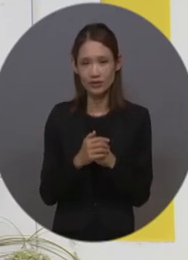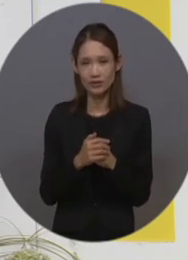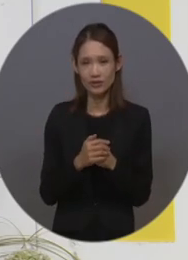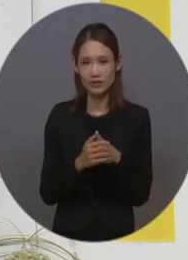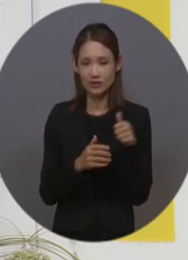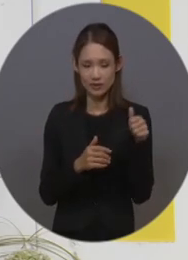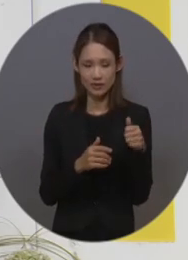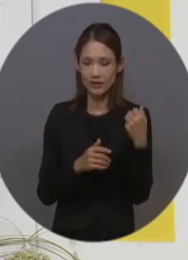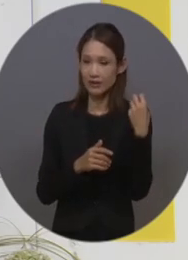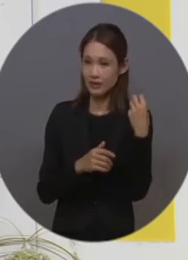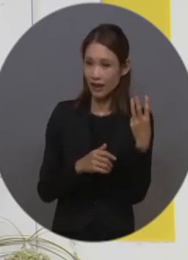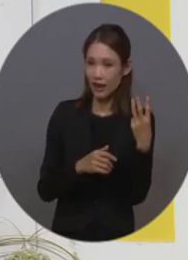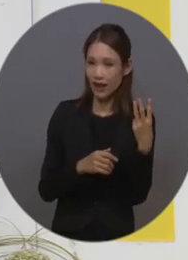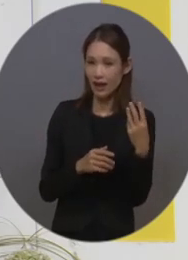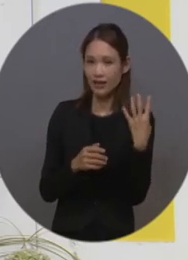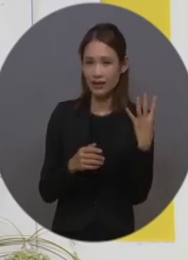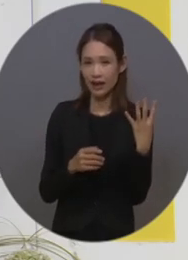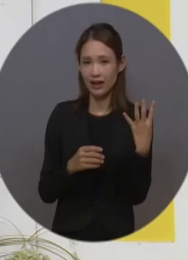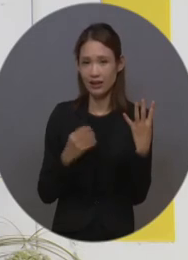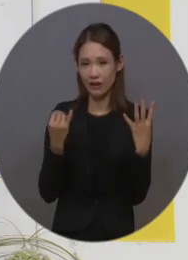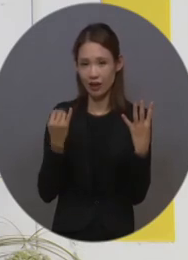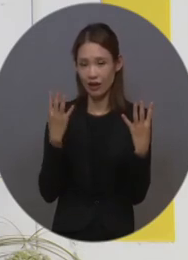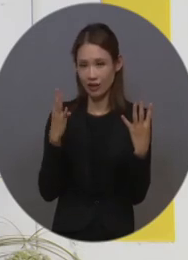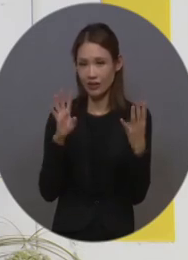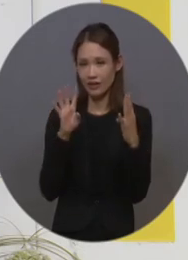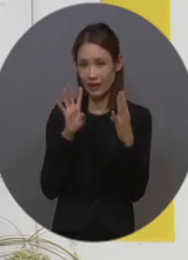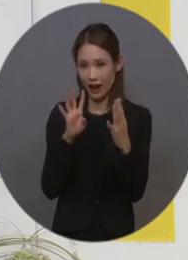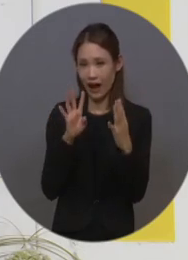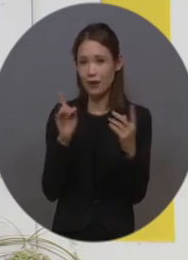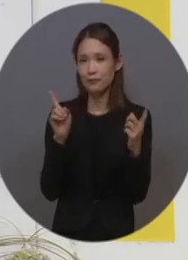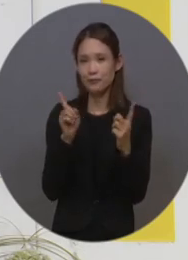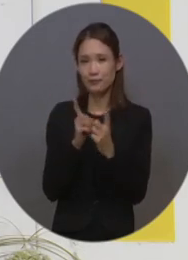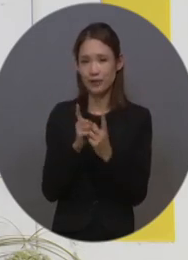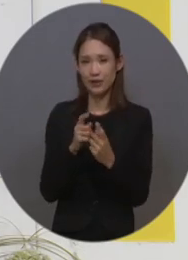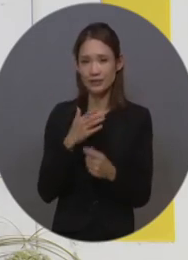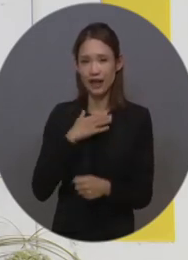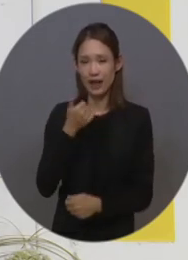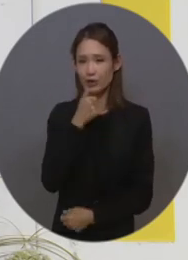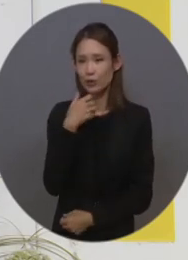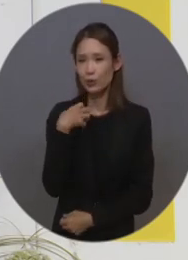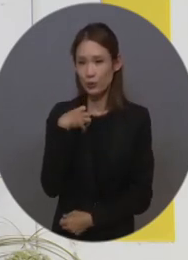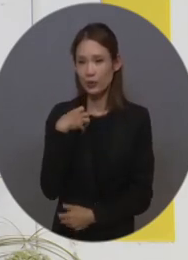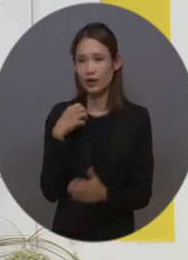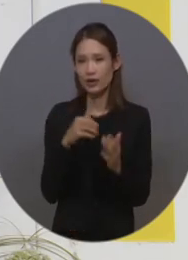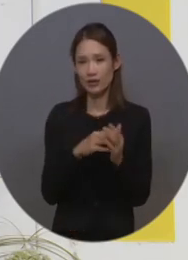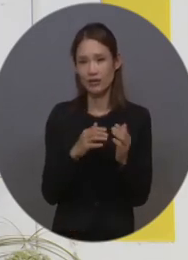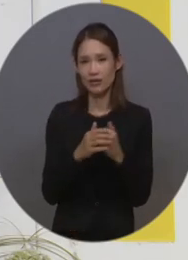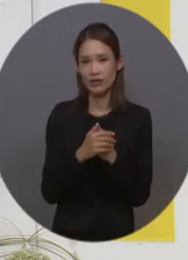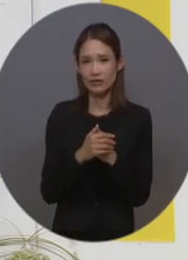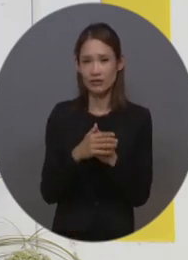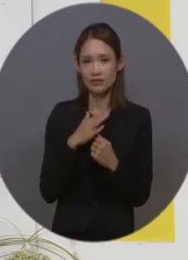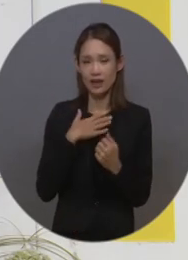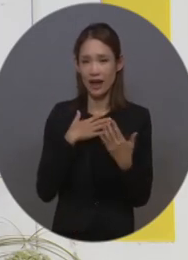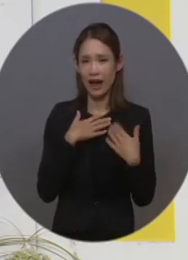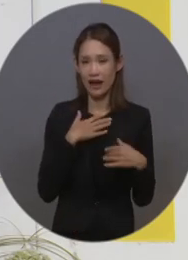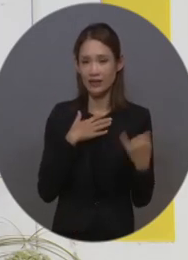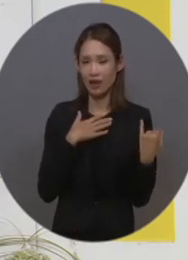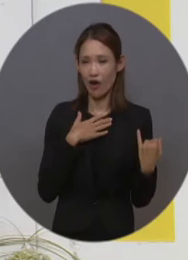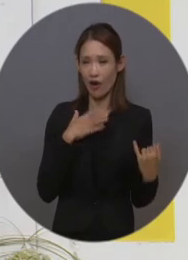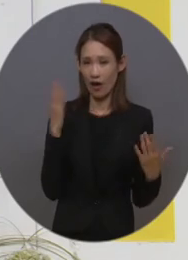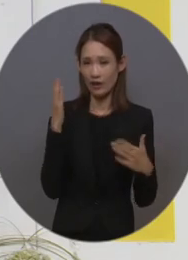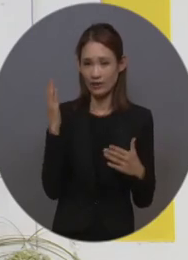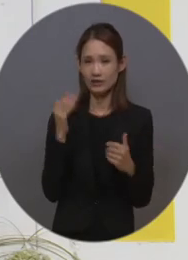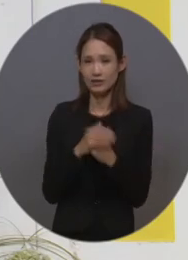미팅을 남학생 넷, 여학생 넷을 이제 만나는 미팅을 제가 주선을 했어요. 네. 근데 제가 아는 또 여학생이 있었는데